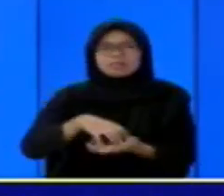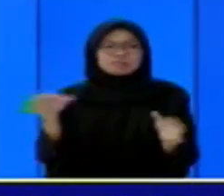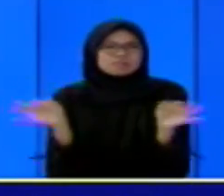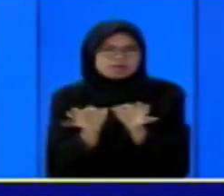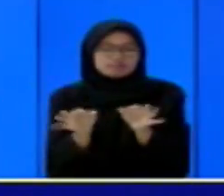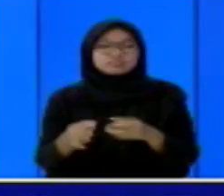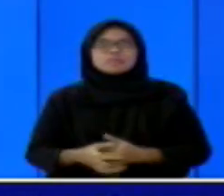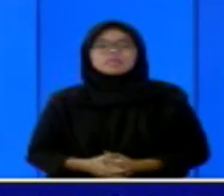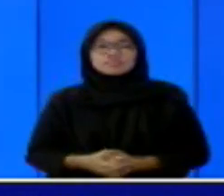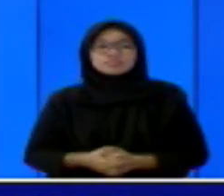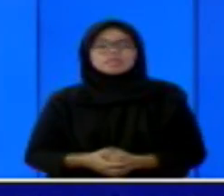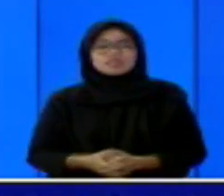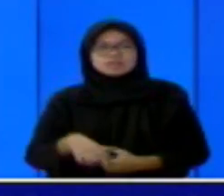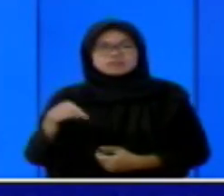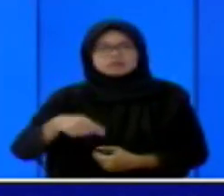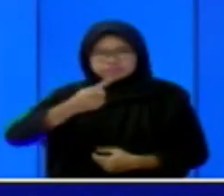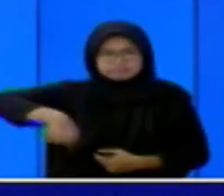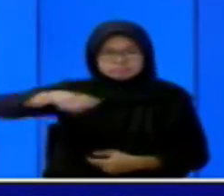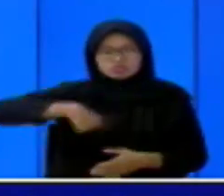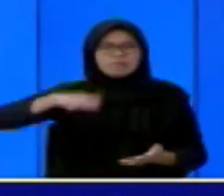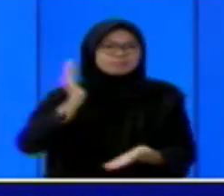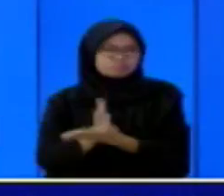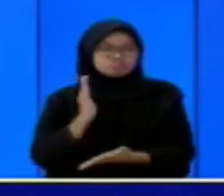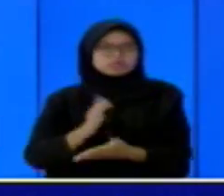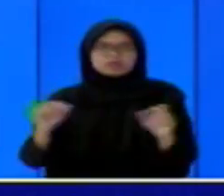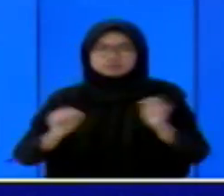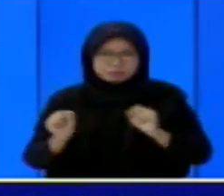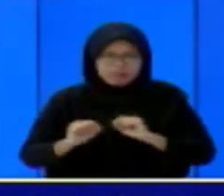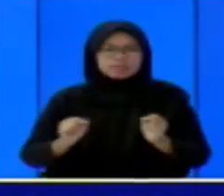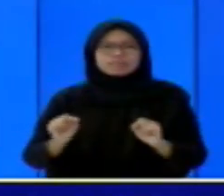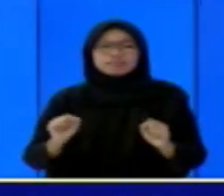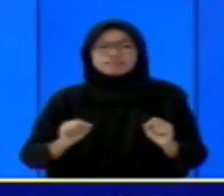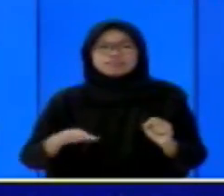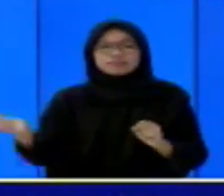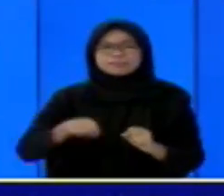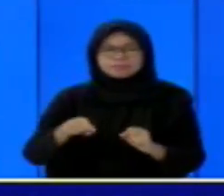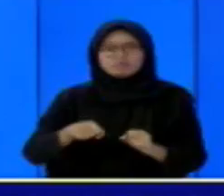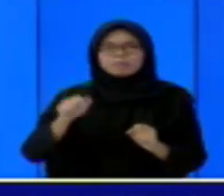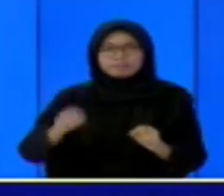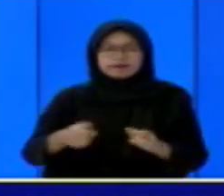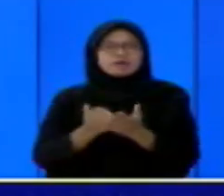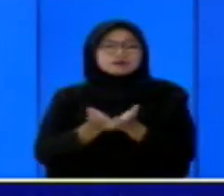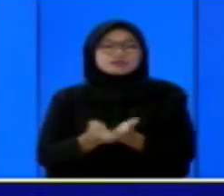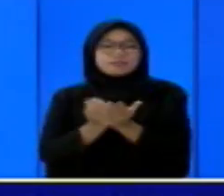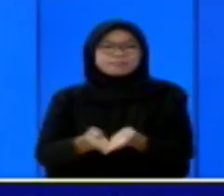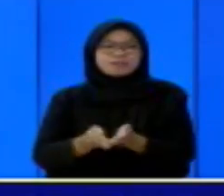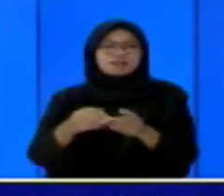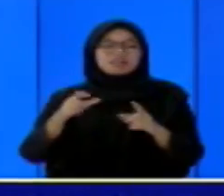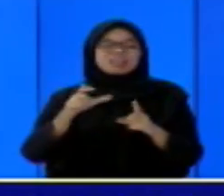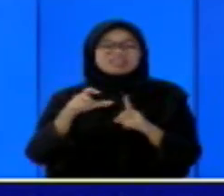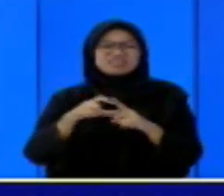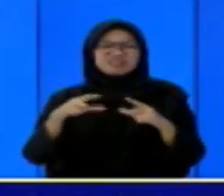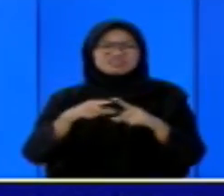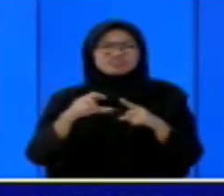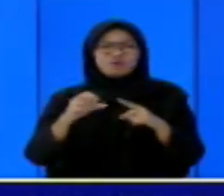ini diselesaikan dulu. Segera dijemput pakai KRI Suharto dan dibawa. Dibawa